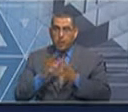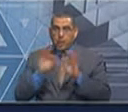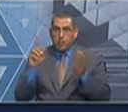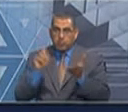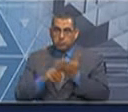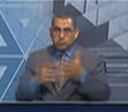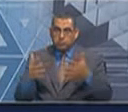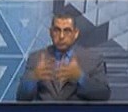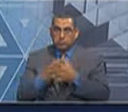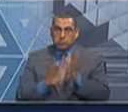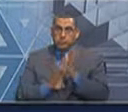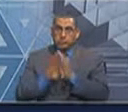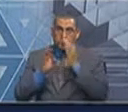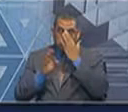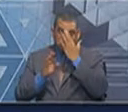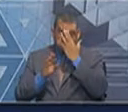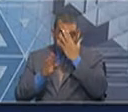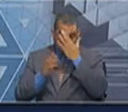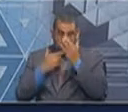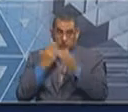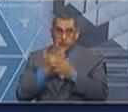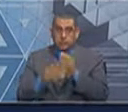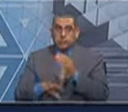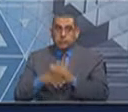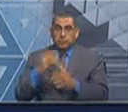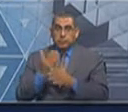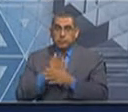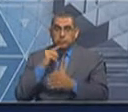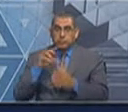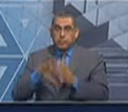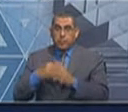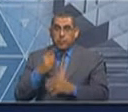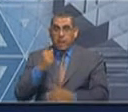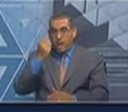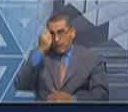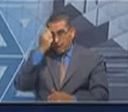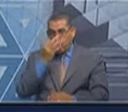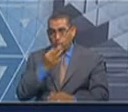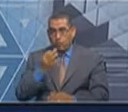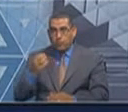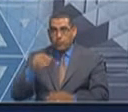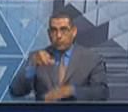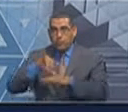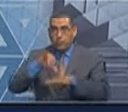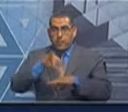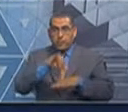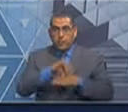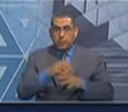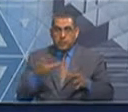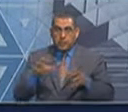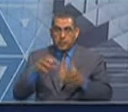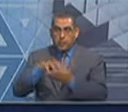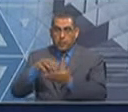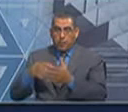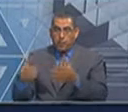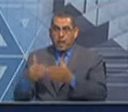الفعال مع شركاء التنمية، مشيرة إلى أنه سيتم تدشين 1300 مركز وتجمع